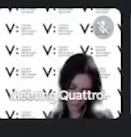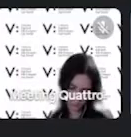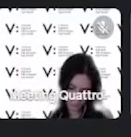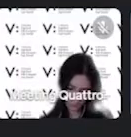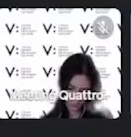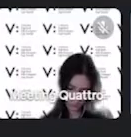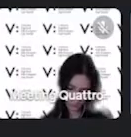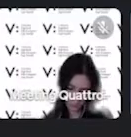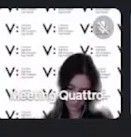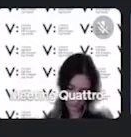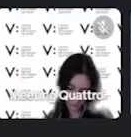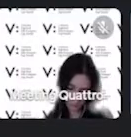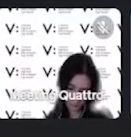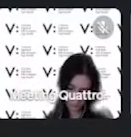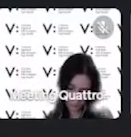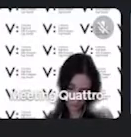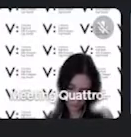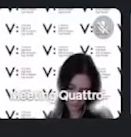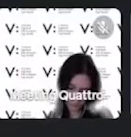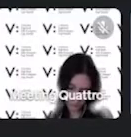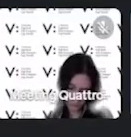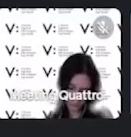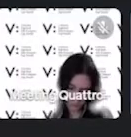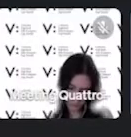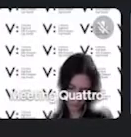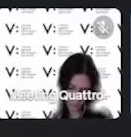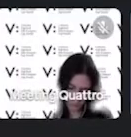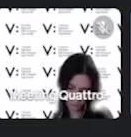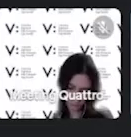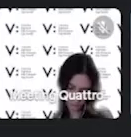linguistica, sarete, quindi avrete